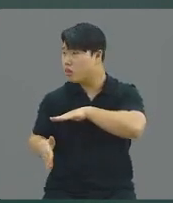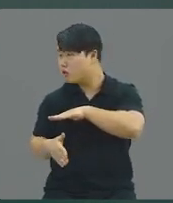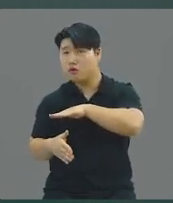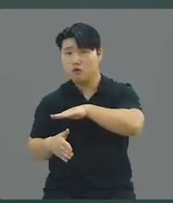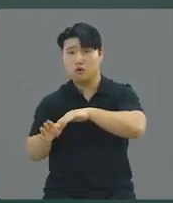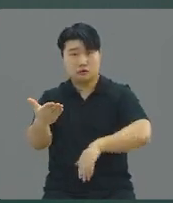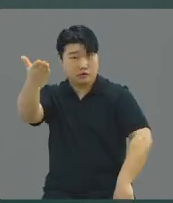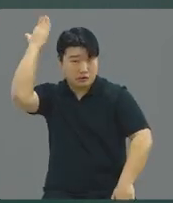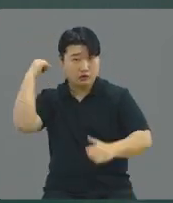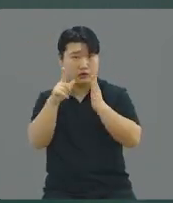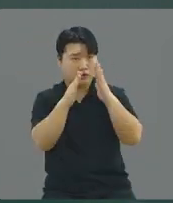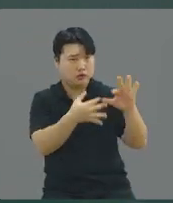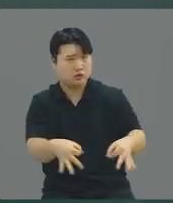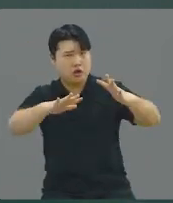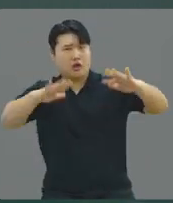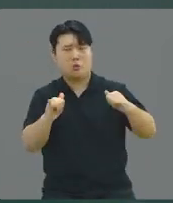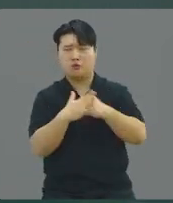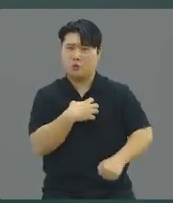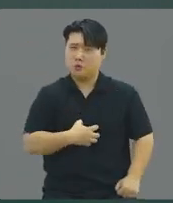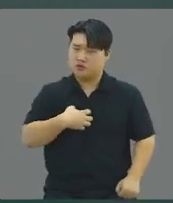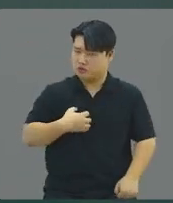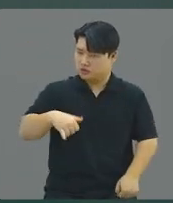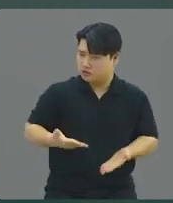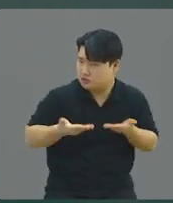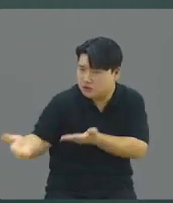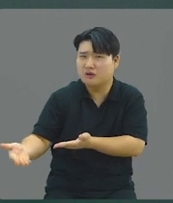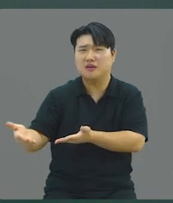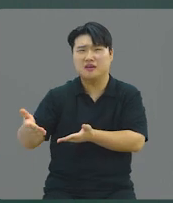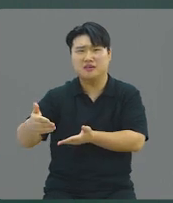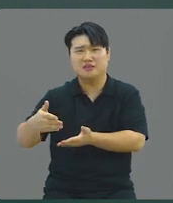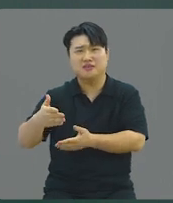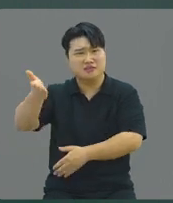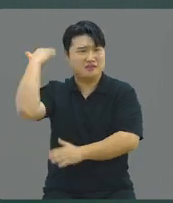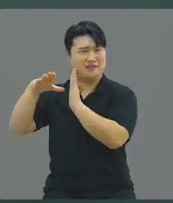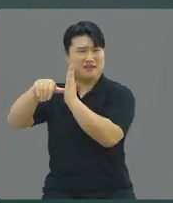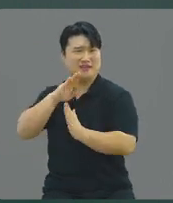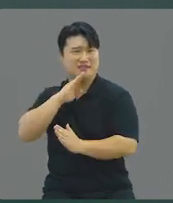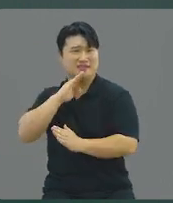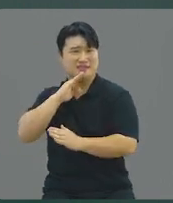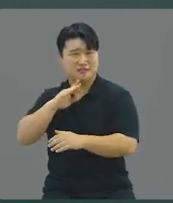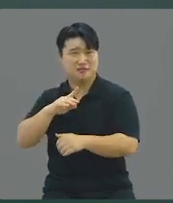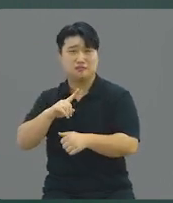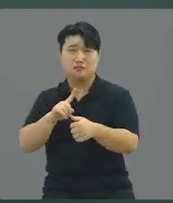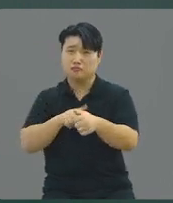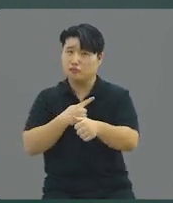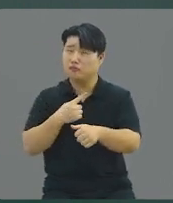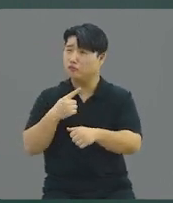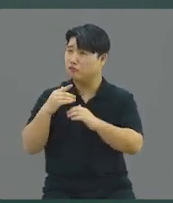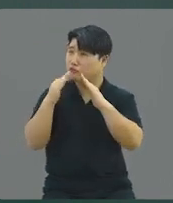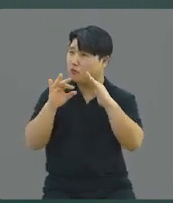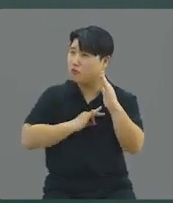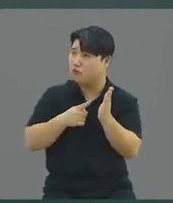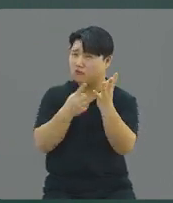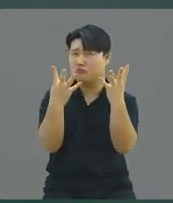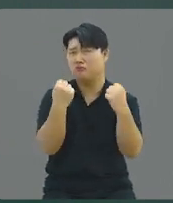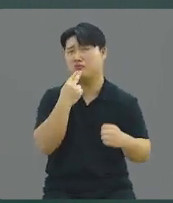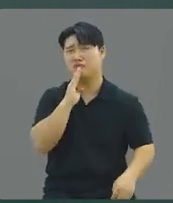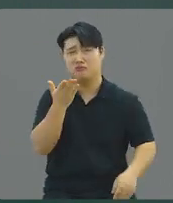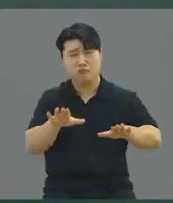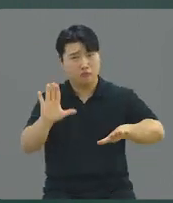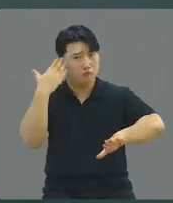집값이 오를까봐 아니면 자녀에게 이제 물려주려고 주택연금 가입을 다소 꺼렸었는데